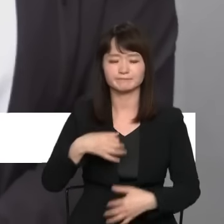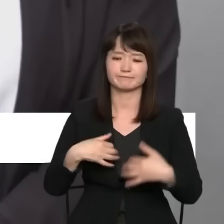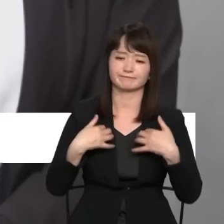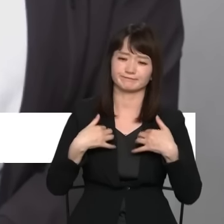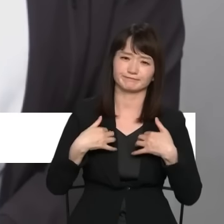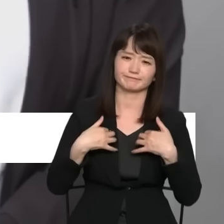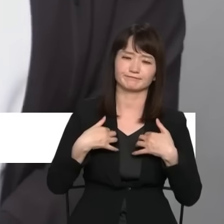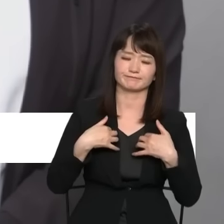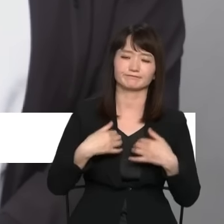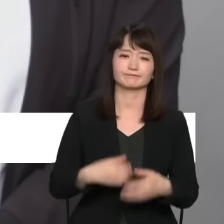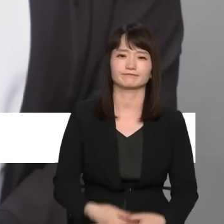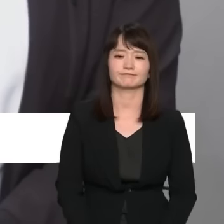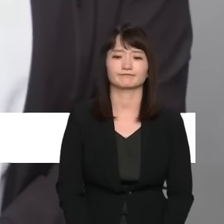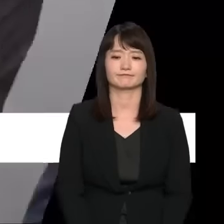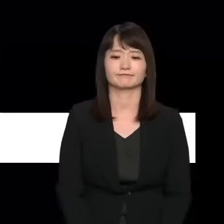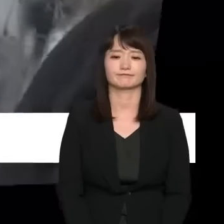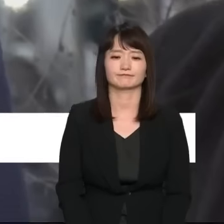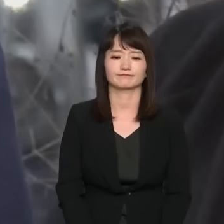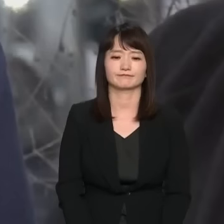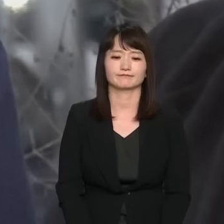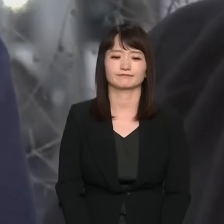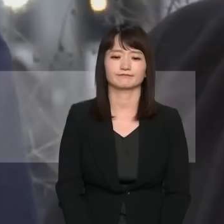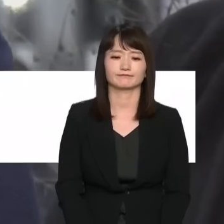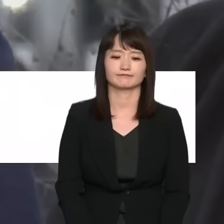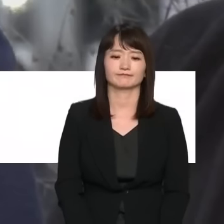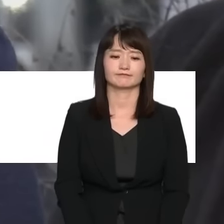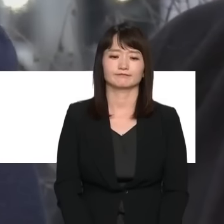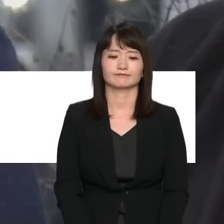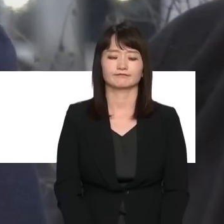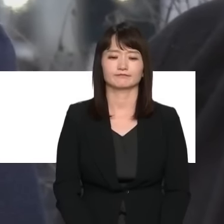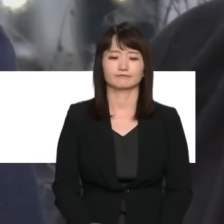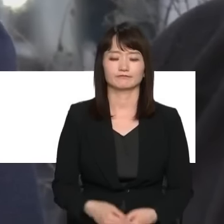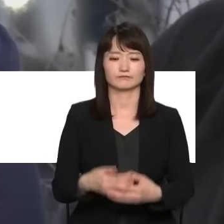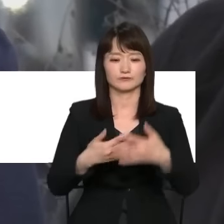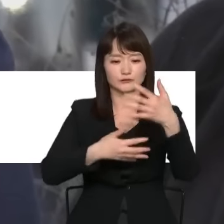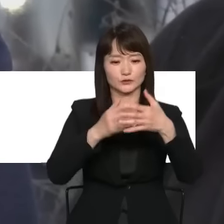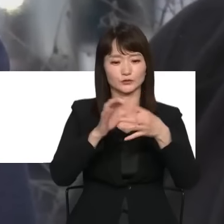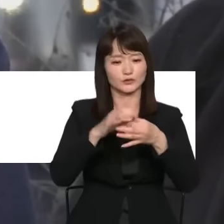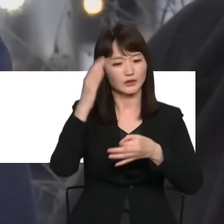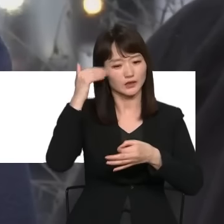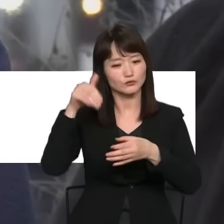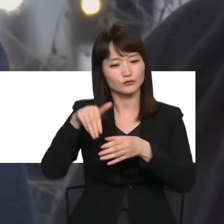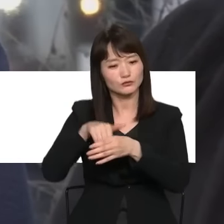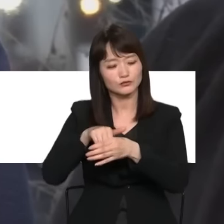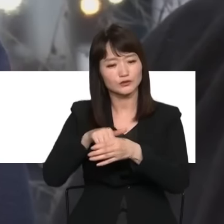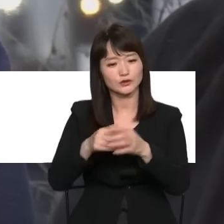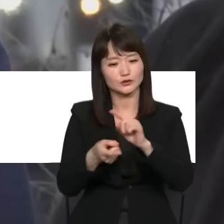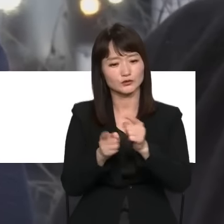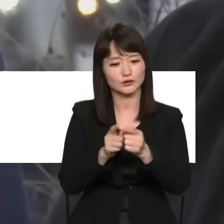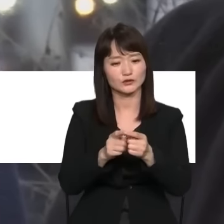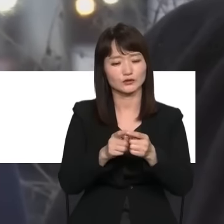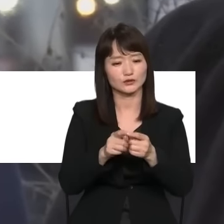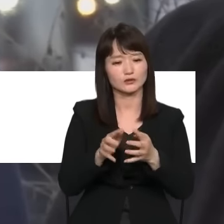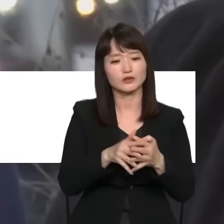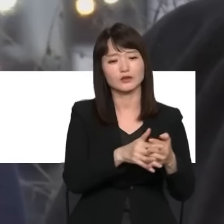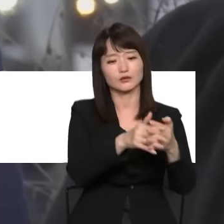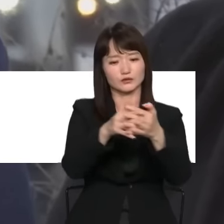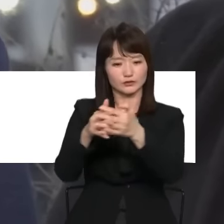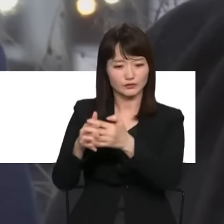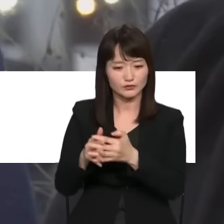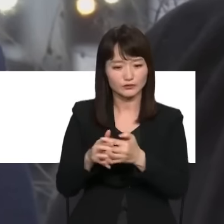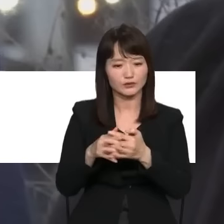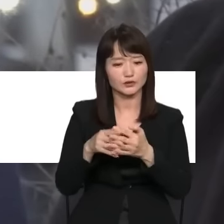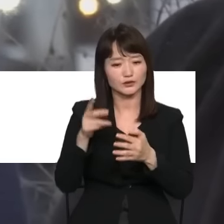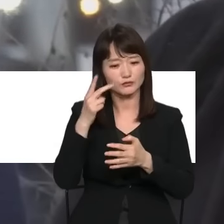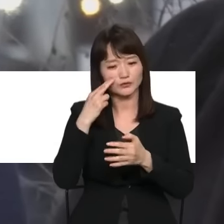the storyline will play out. So. And so I think just the appreciation behind the arts and the